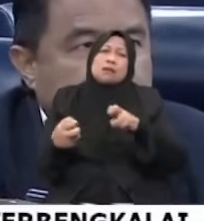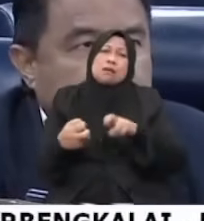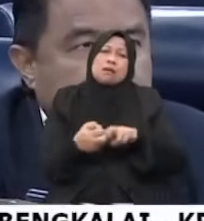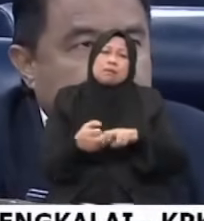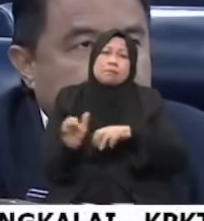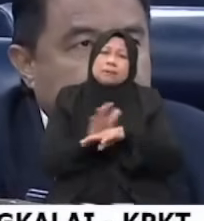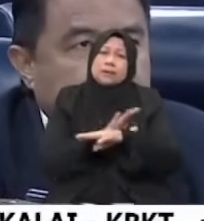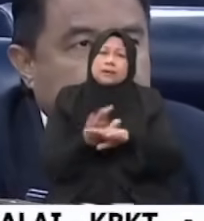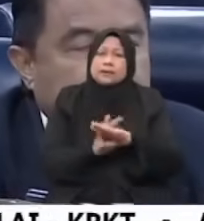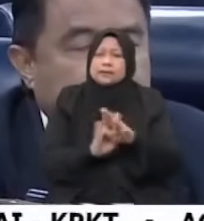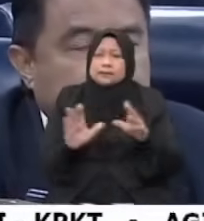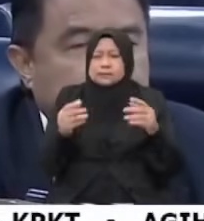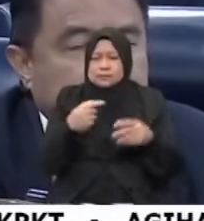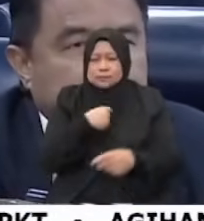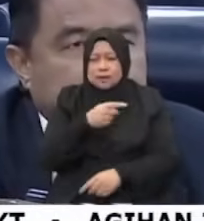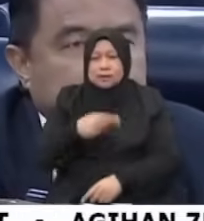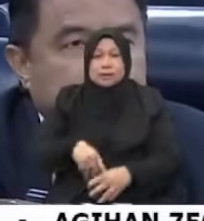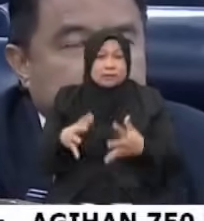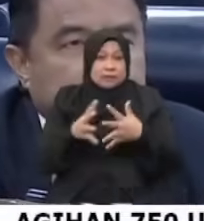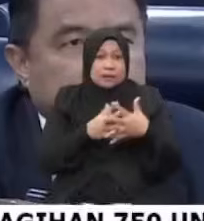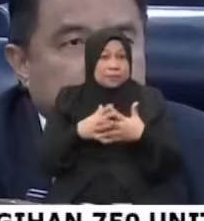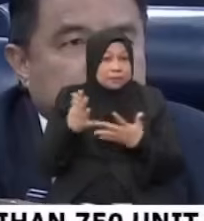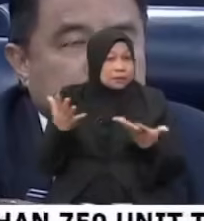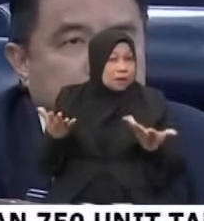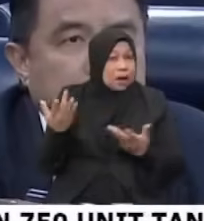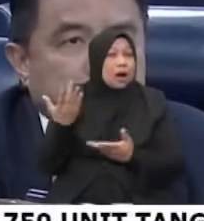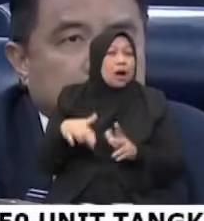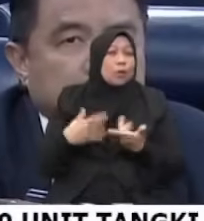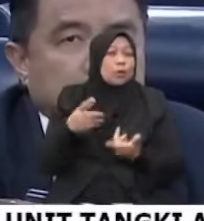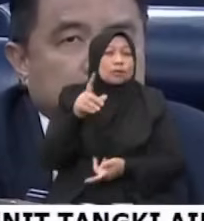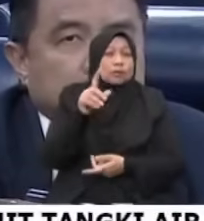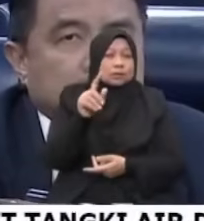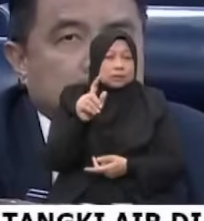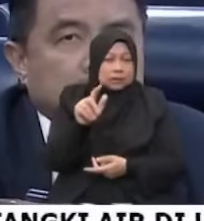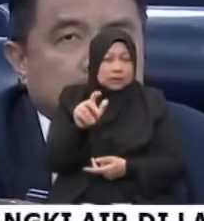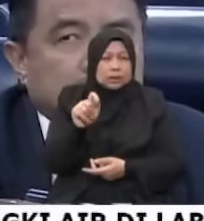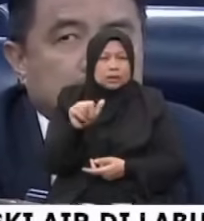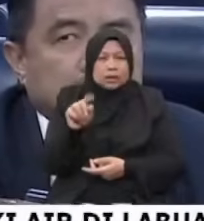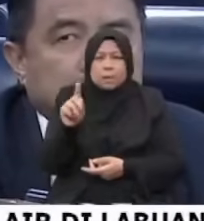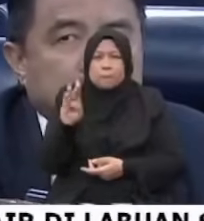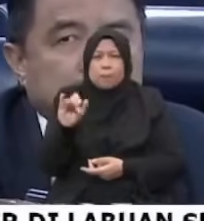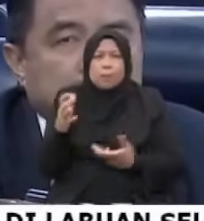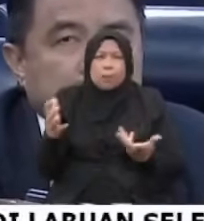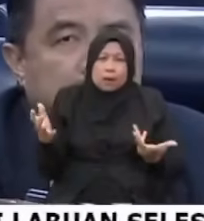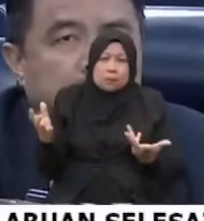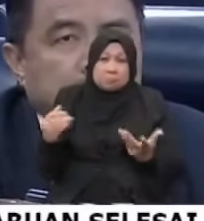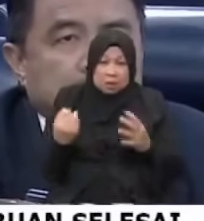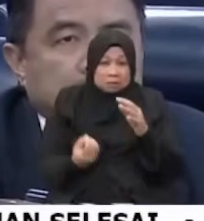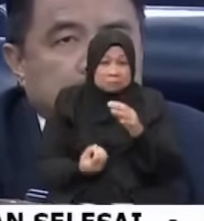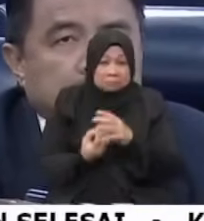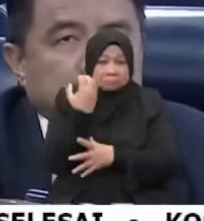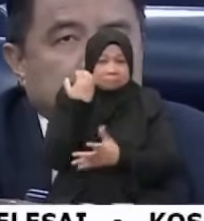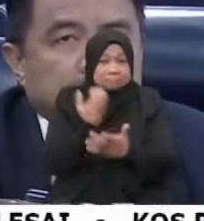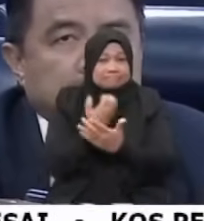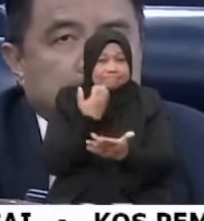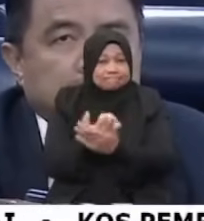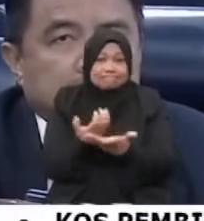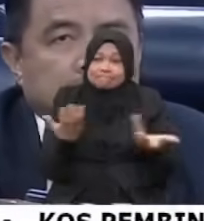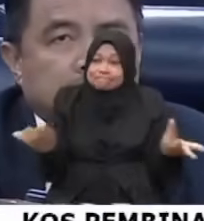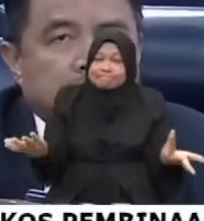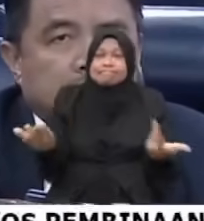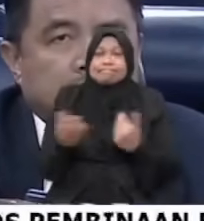Amerika dengan China trade Adakah trade War ini akan menjejaskan penumbuhan ekonomi Malaysia